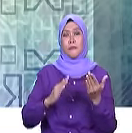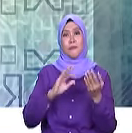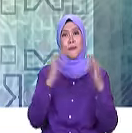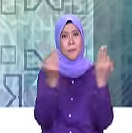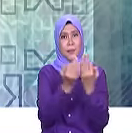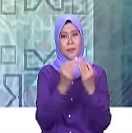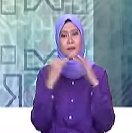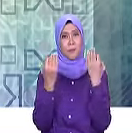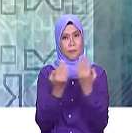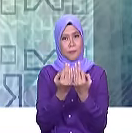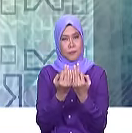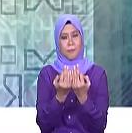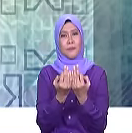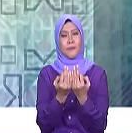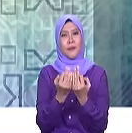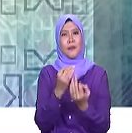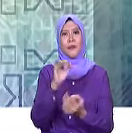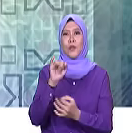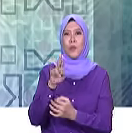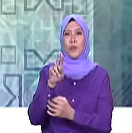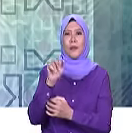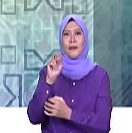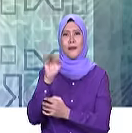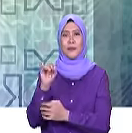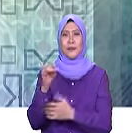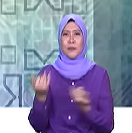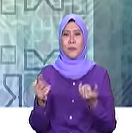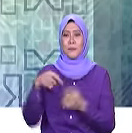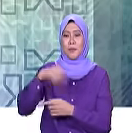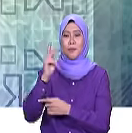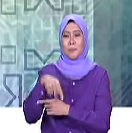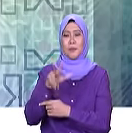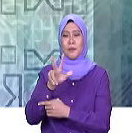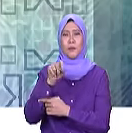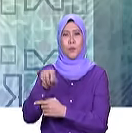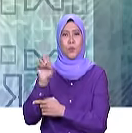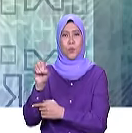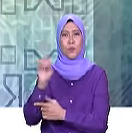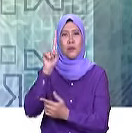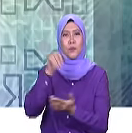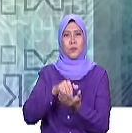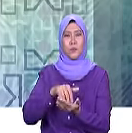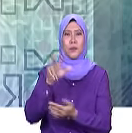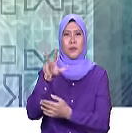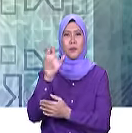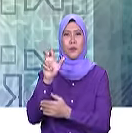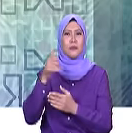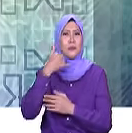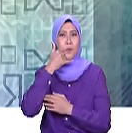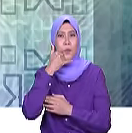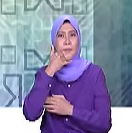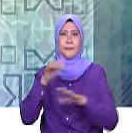komuniti JAKIM, Yohanes Muhammad Yusof, untuk PKP 3.0 sahaja, lebih 1,300 panggilan diterima.